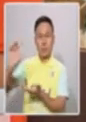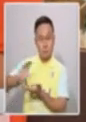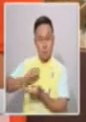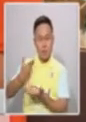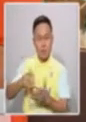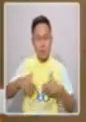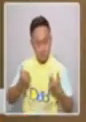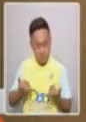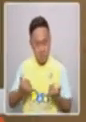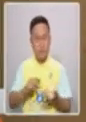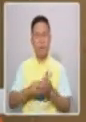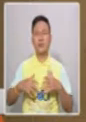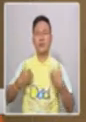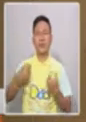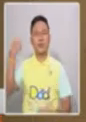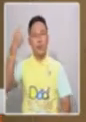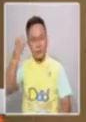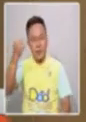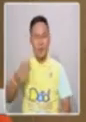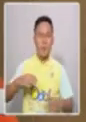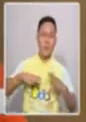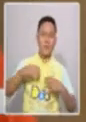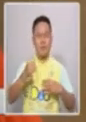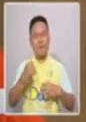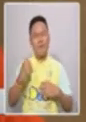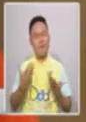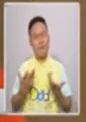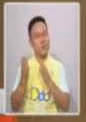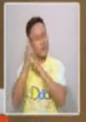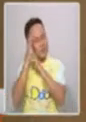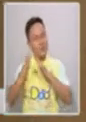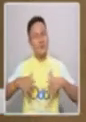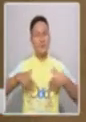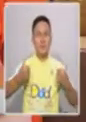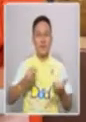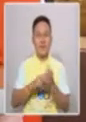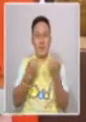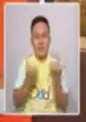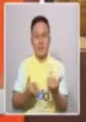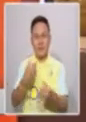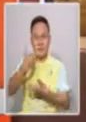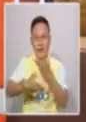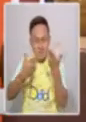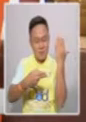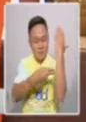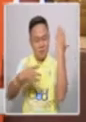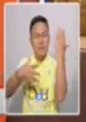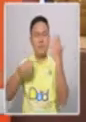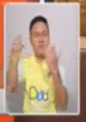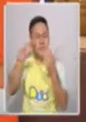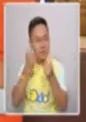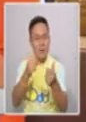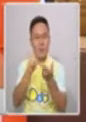ะ นอนหลับเที่ยวไหนก็ได้ไป นั่นแหละ มีเที่ยวด้วย วันนี้จะไปหาดใหญ่แล้ว โอ้ดีใจแทนคุณป้าจังเล